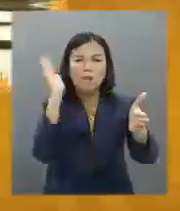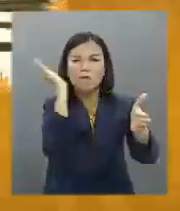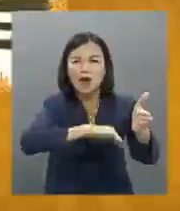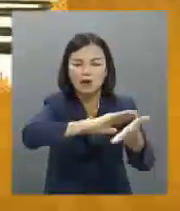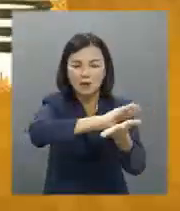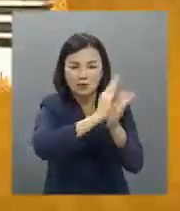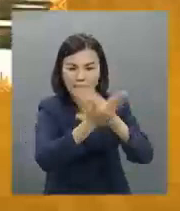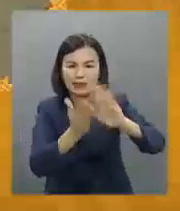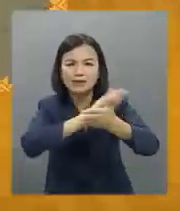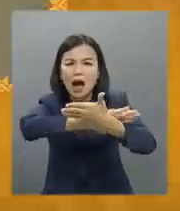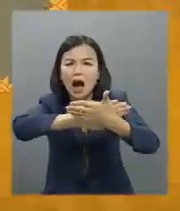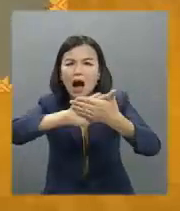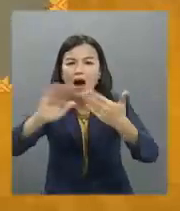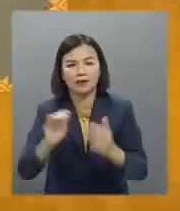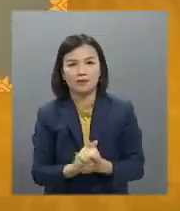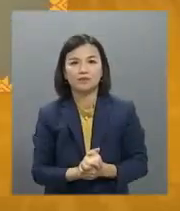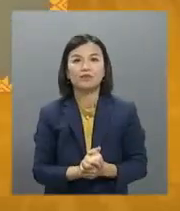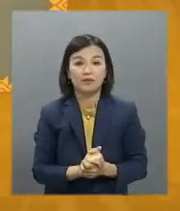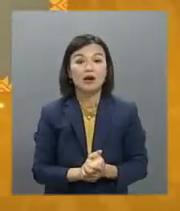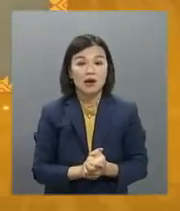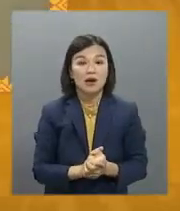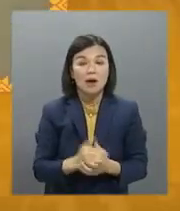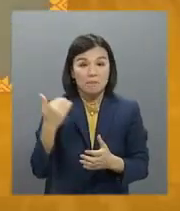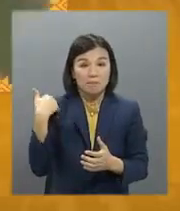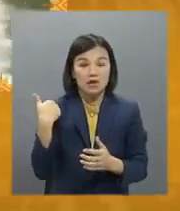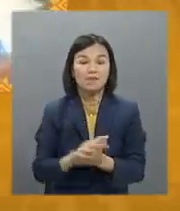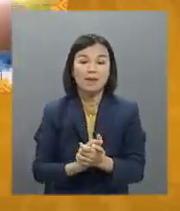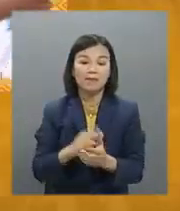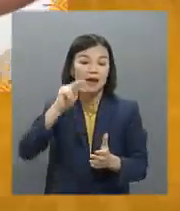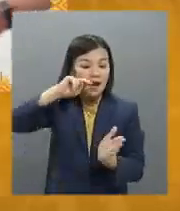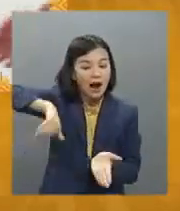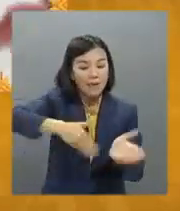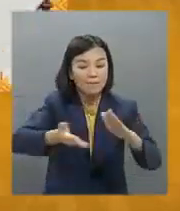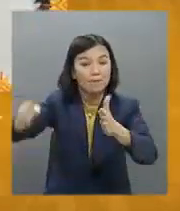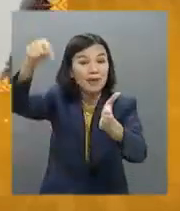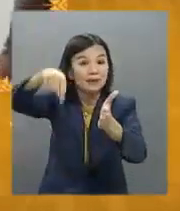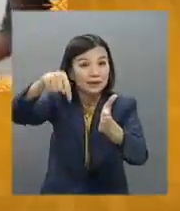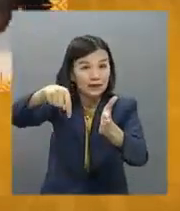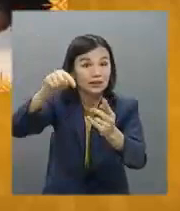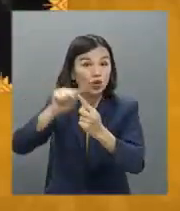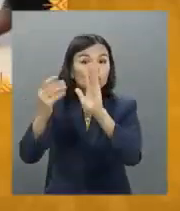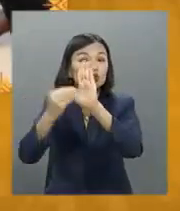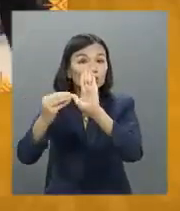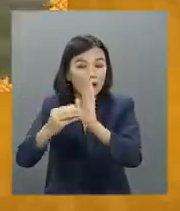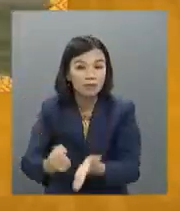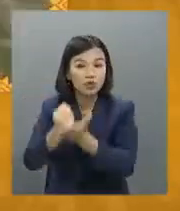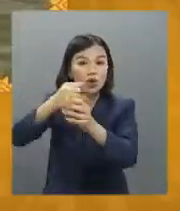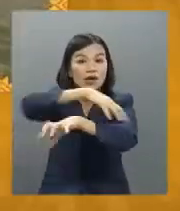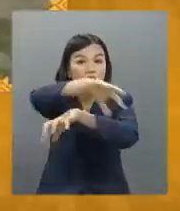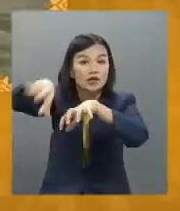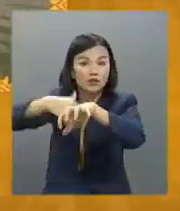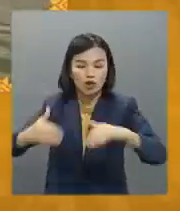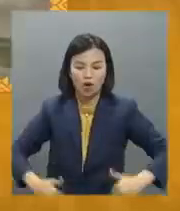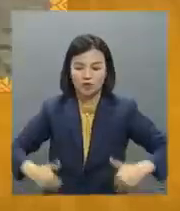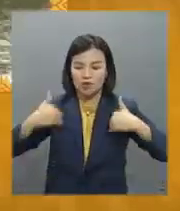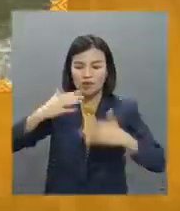จพัฒนาคลองเน่าเสียให้กลับมาใสสะอาดดังเดิมนอกจากนั้นได้พัฒนาคุณภาพน้ำในคลองแสนแสบให้ประช